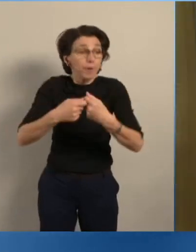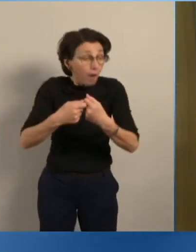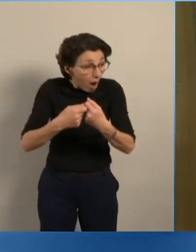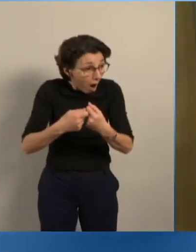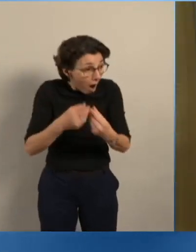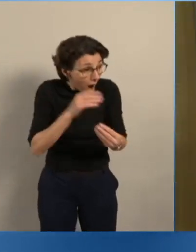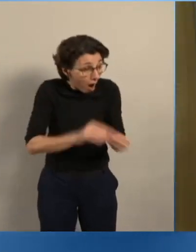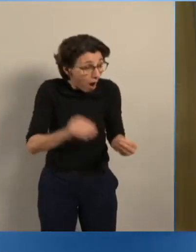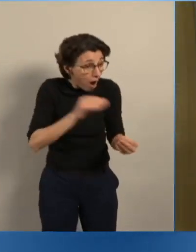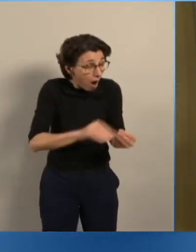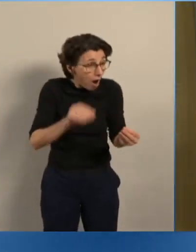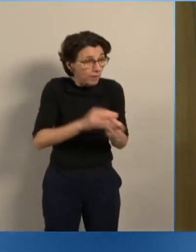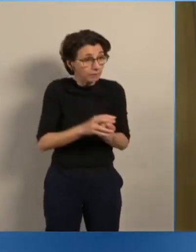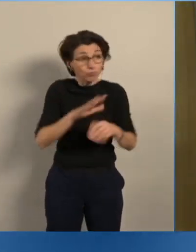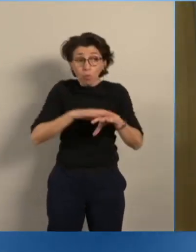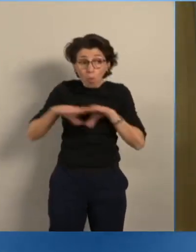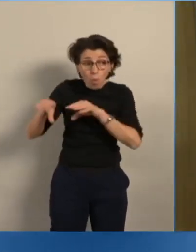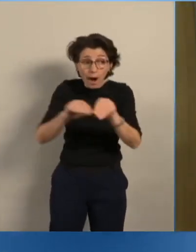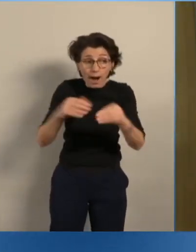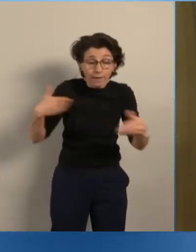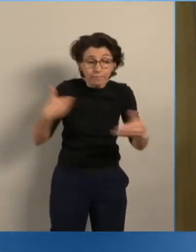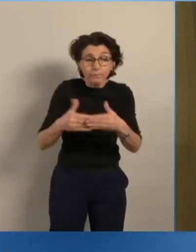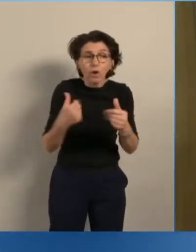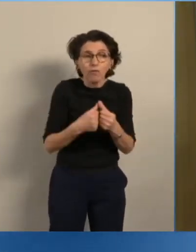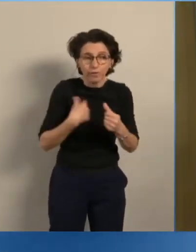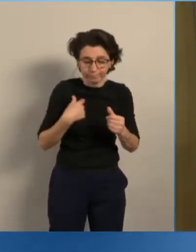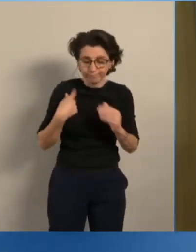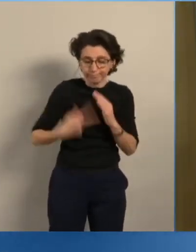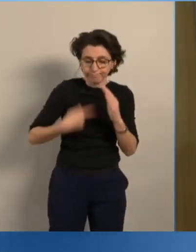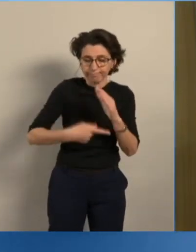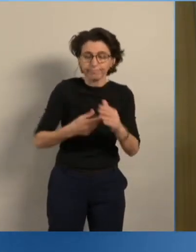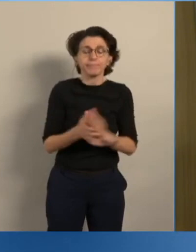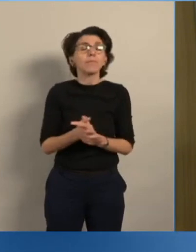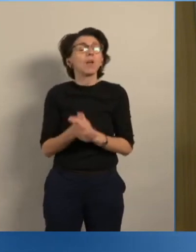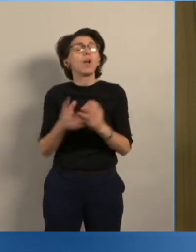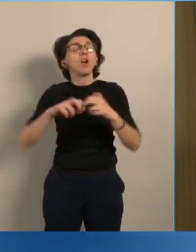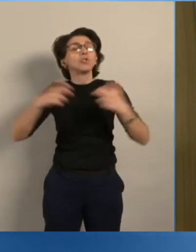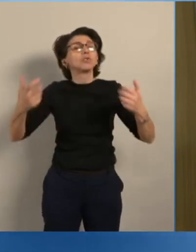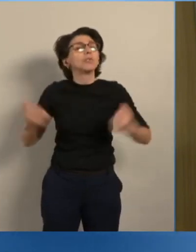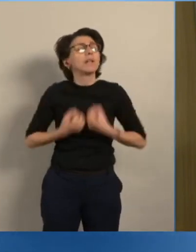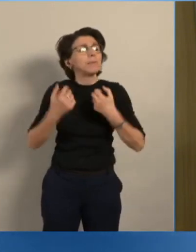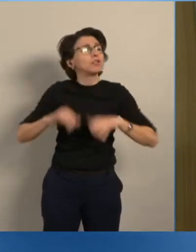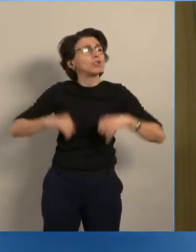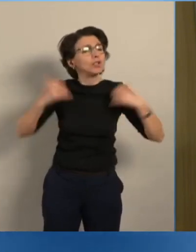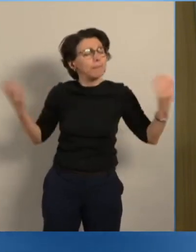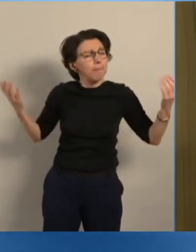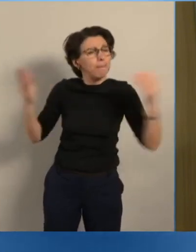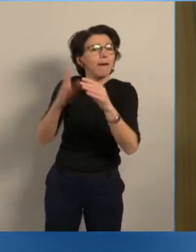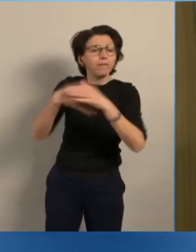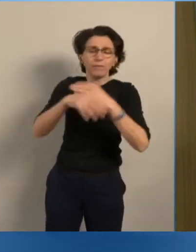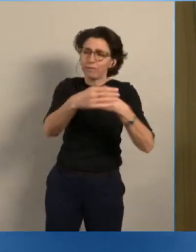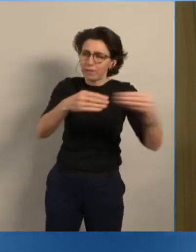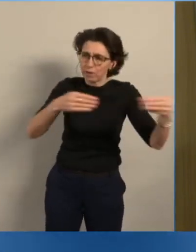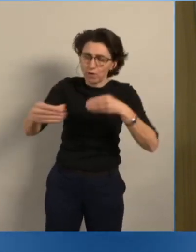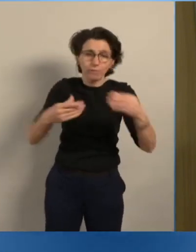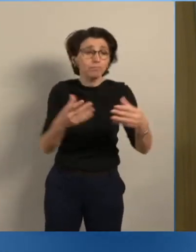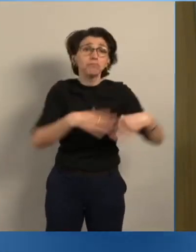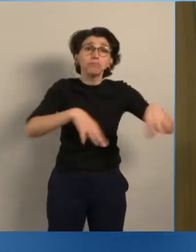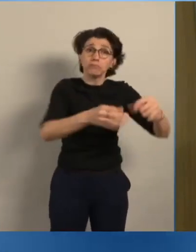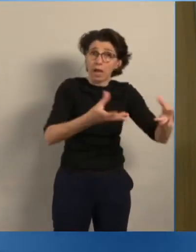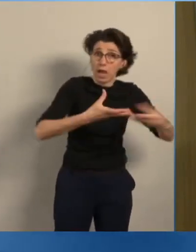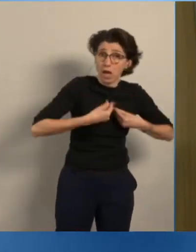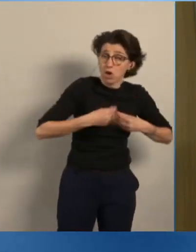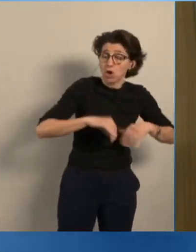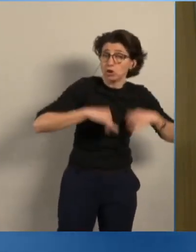de vos actes, je rappelle, vous avez fermé la structure d'animation jeunesse de la Villeneuve en essayant de mettre en place une salle d'accueil